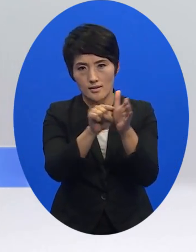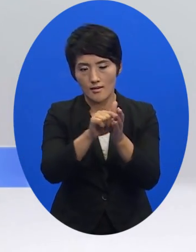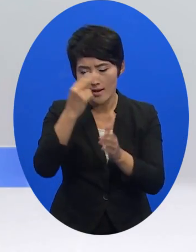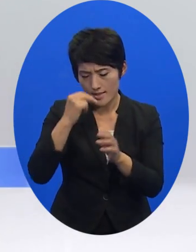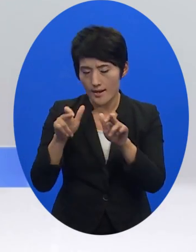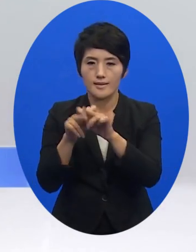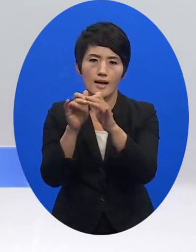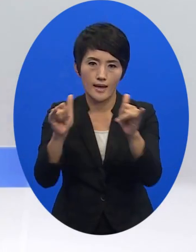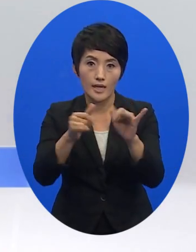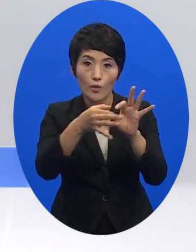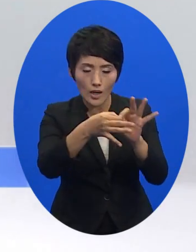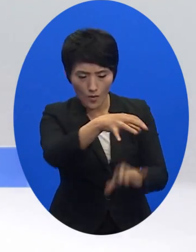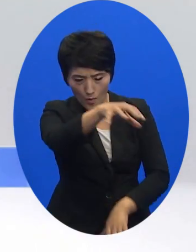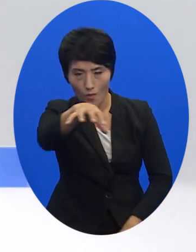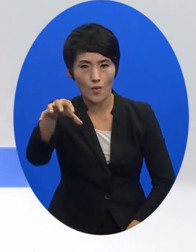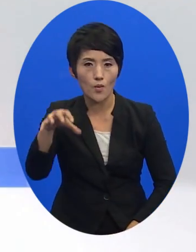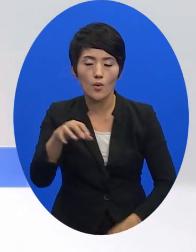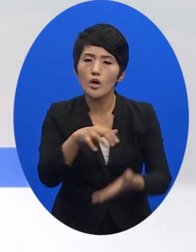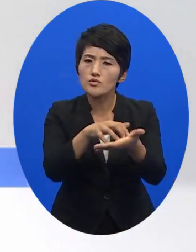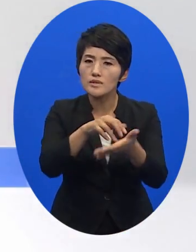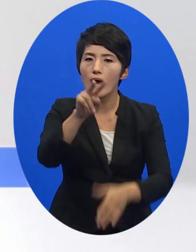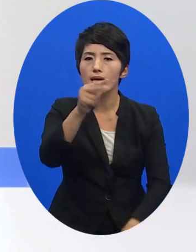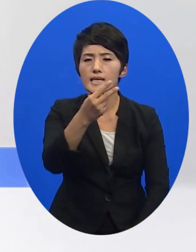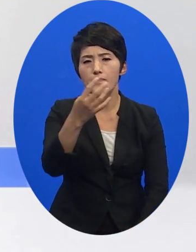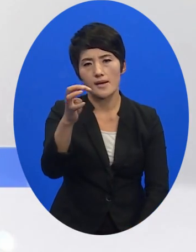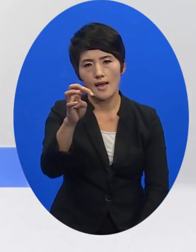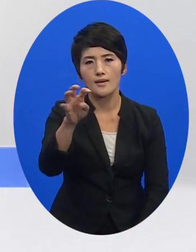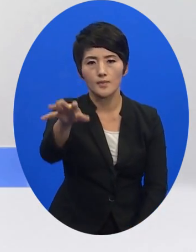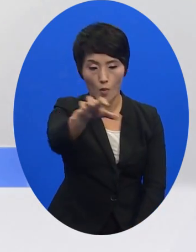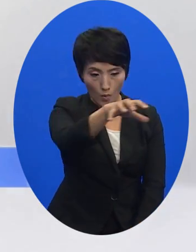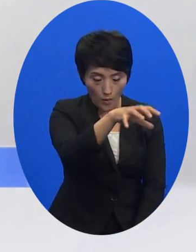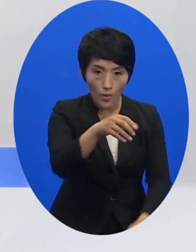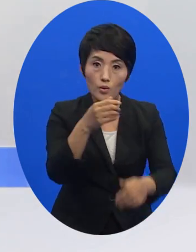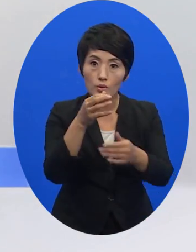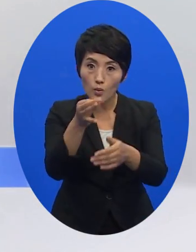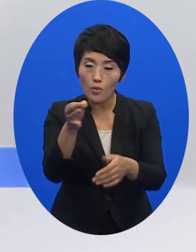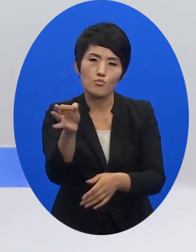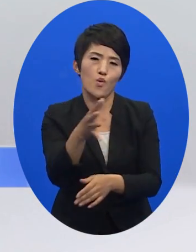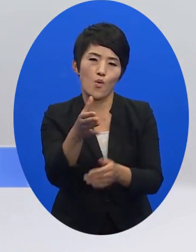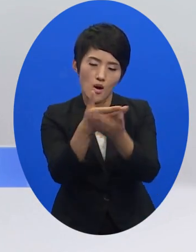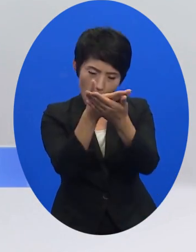학교, 관련 단체 등 240여 개소에 무료로 배포되었으며